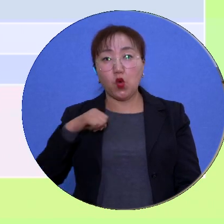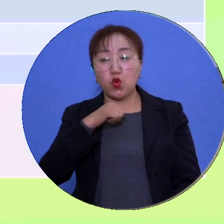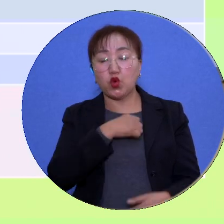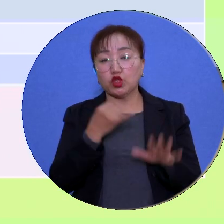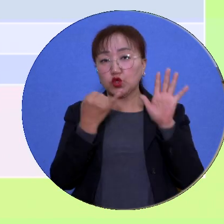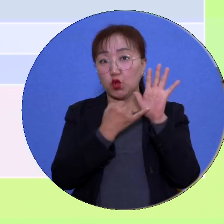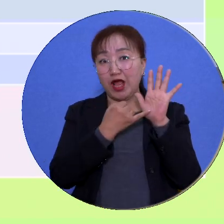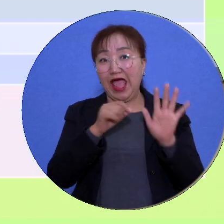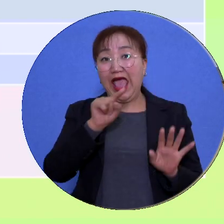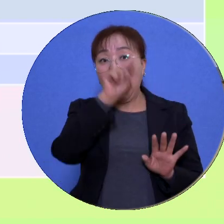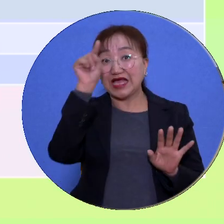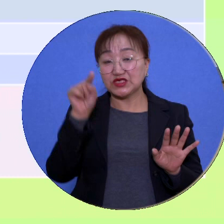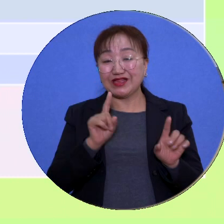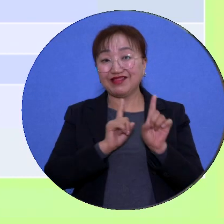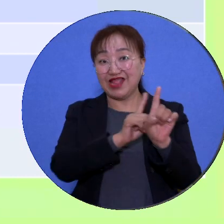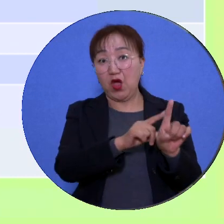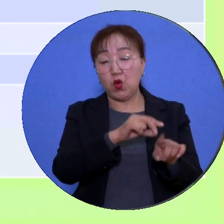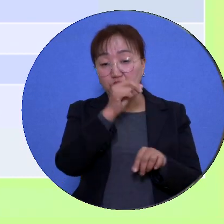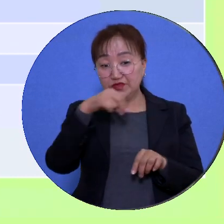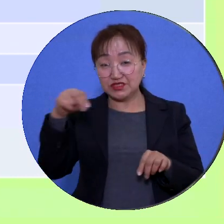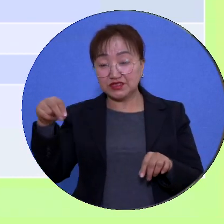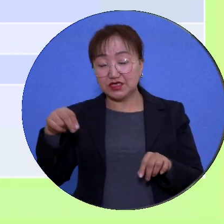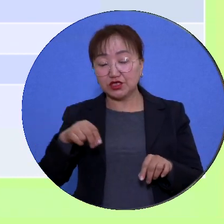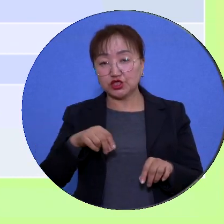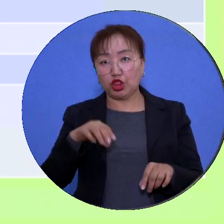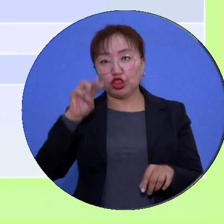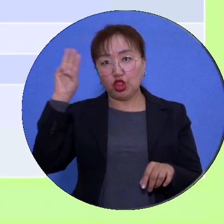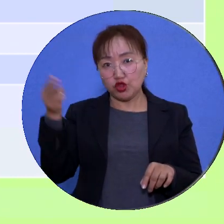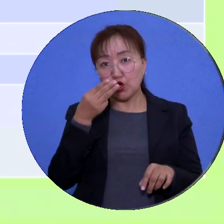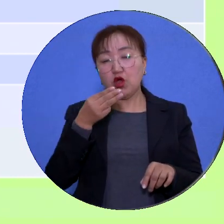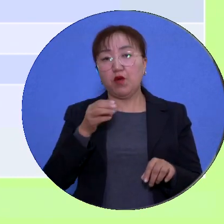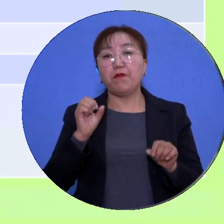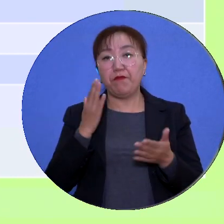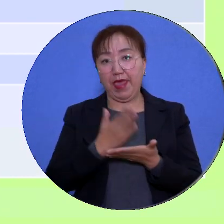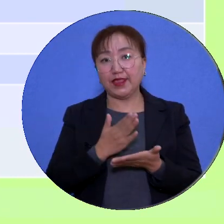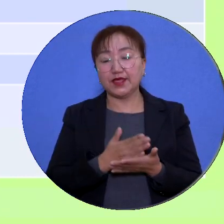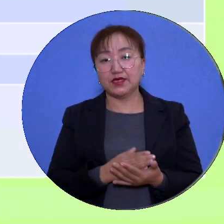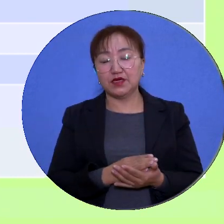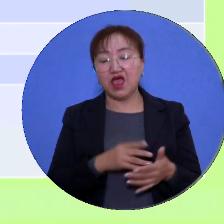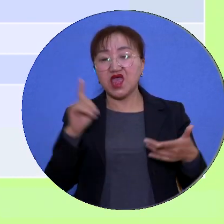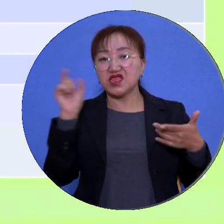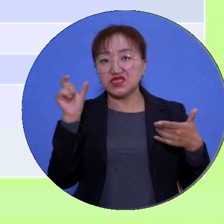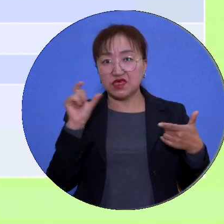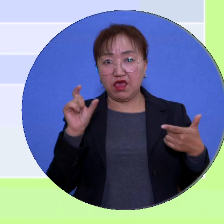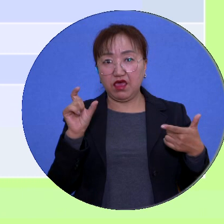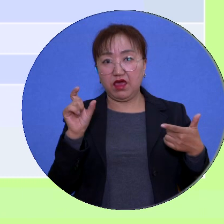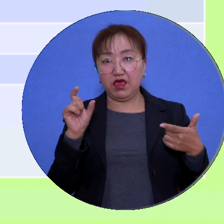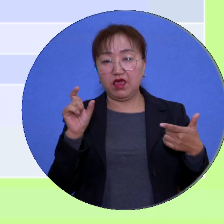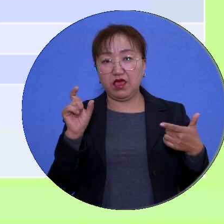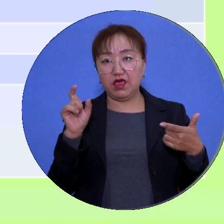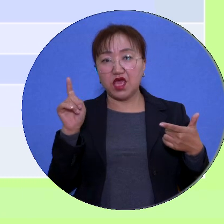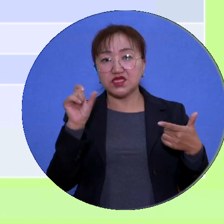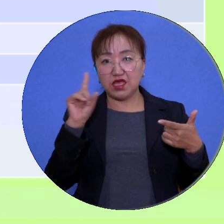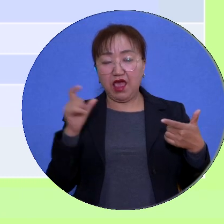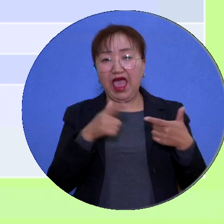ཏི སྱུང